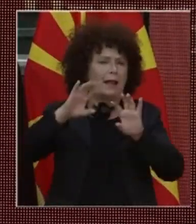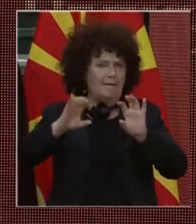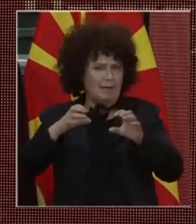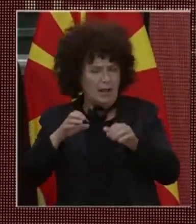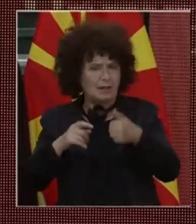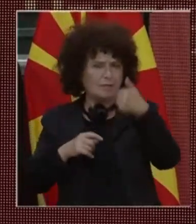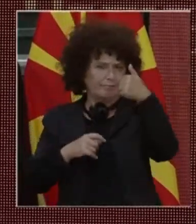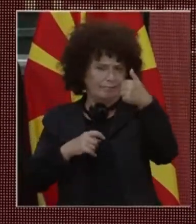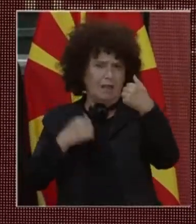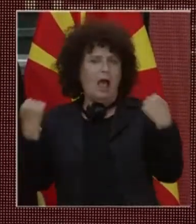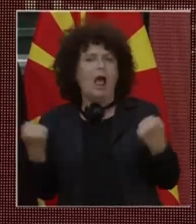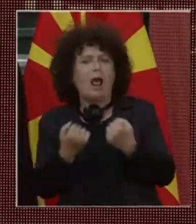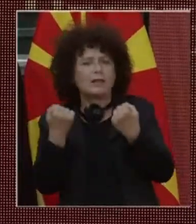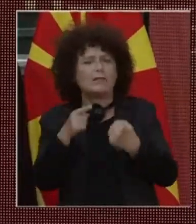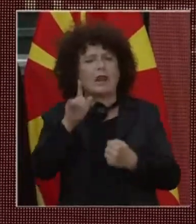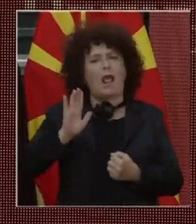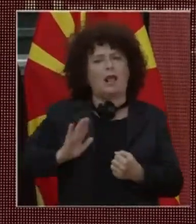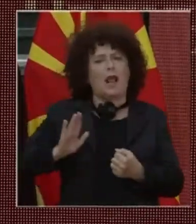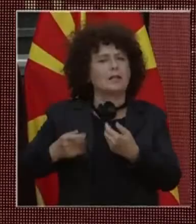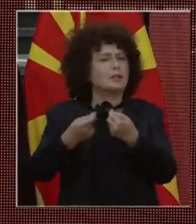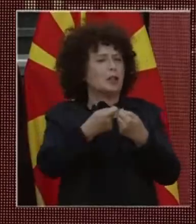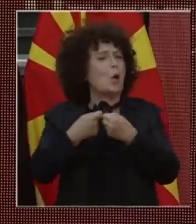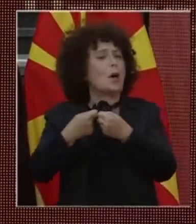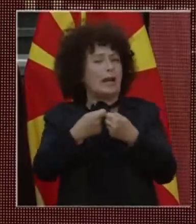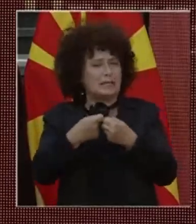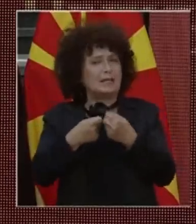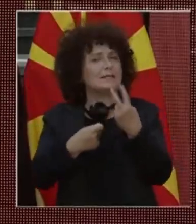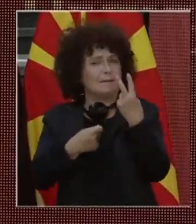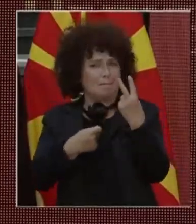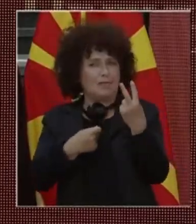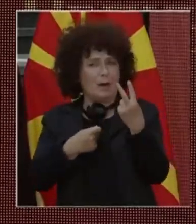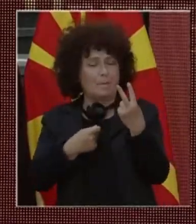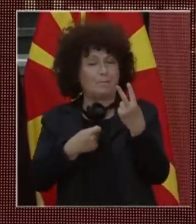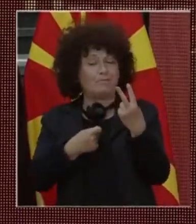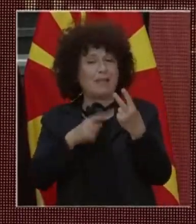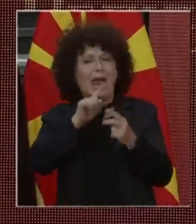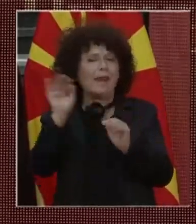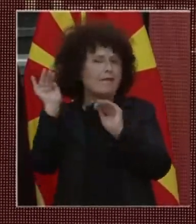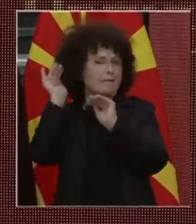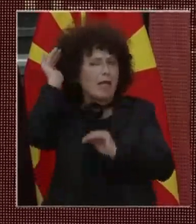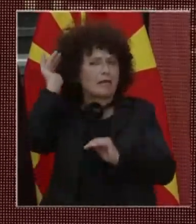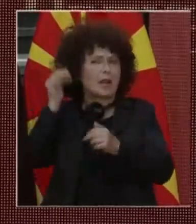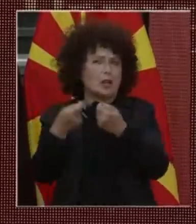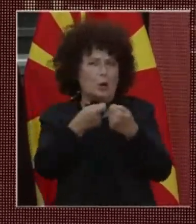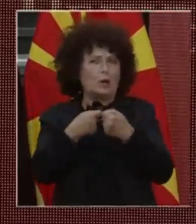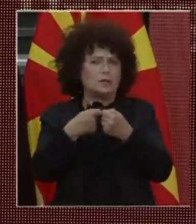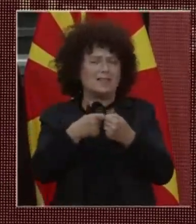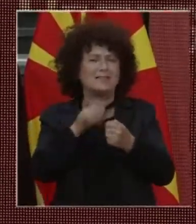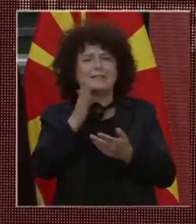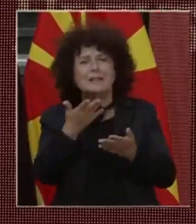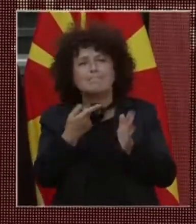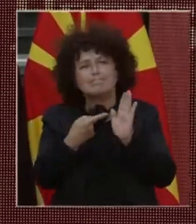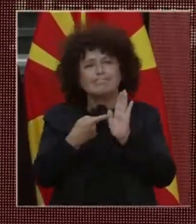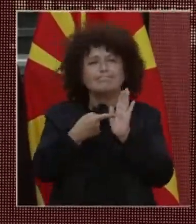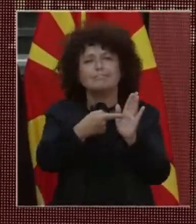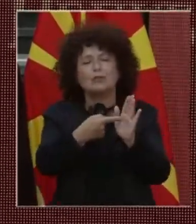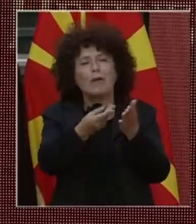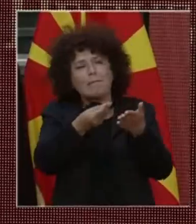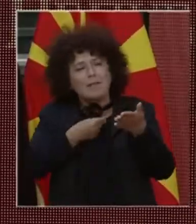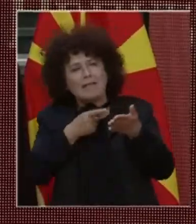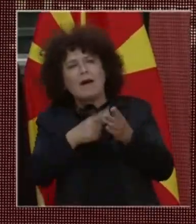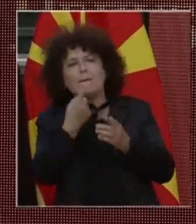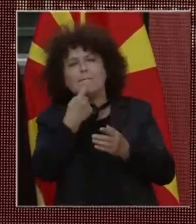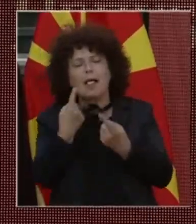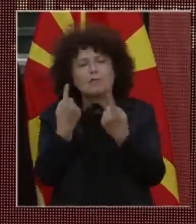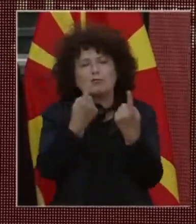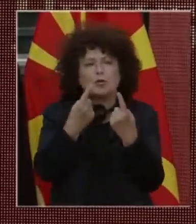и активноста на граѓанските организации. Невладините организации се своевиден индикатор за